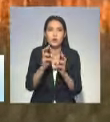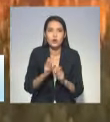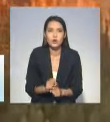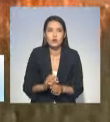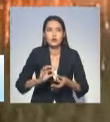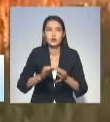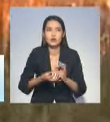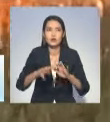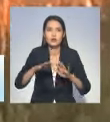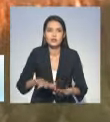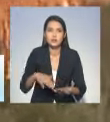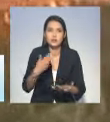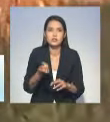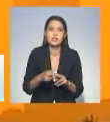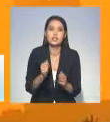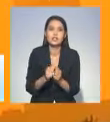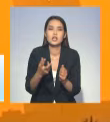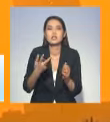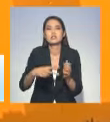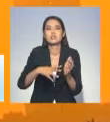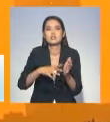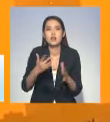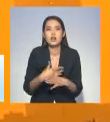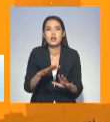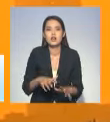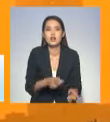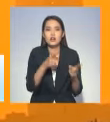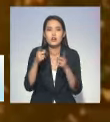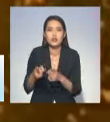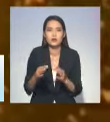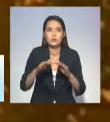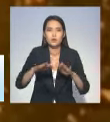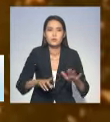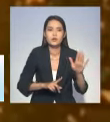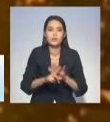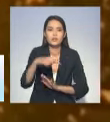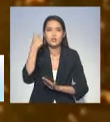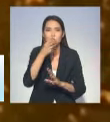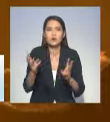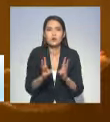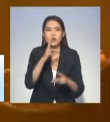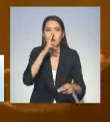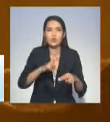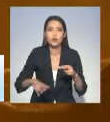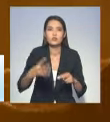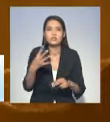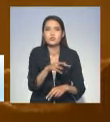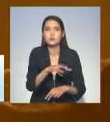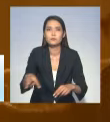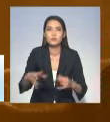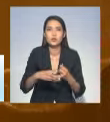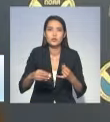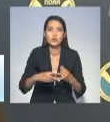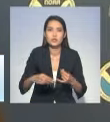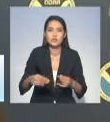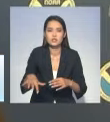протяжении нескольких недель. 20 тысяч человек эвакуированы из своих домов. С начала года огонь уничтожил почти 4 миллиона гектаров